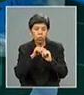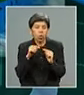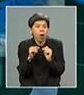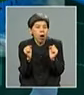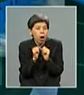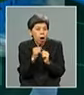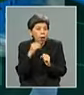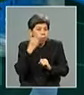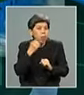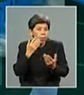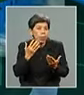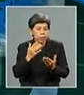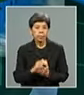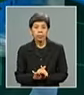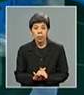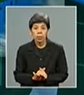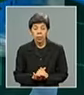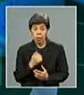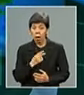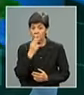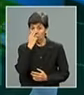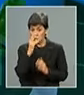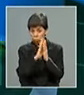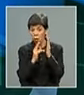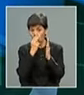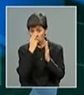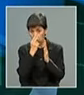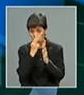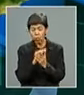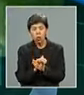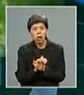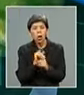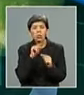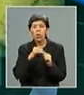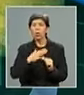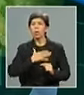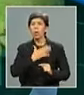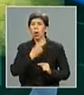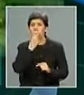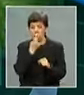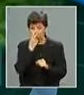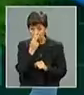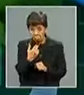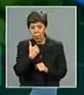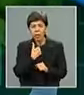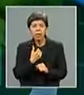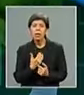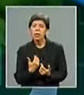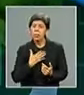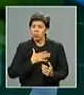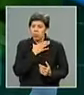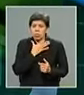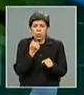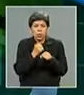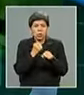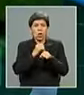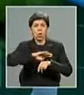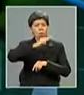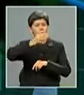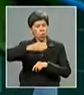ยู่ตลอดเวลาอยู่แล้วนะครับและถ้าคุณผู้ชมดูกราฟิกเจาะลึกภูมิประเทศของแม่ฮ่องสอนจะพบว่าแม่ฮ่องสอนมีภูมิประเทศที่เป็นภูเขา